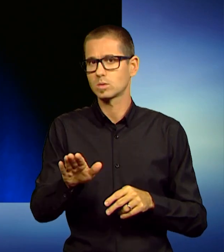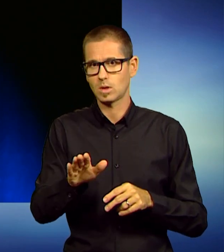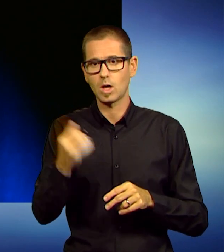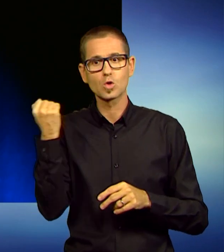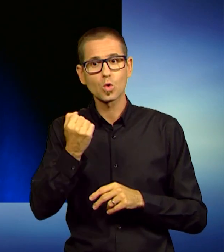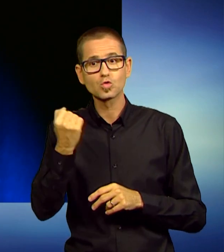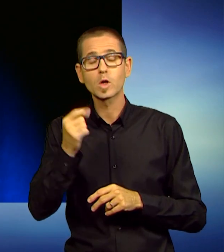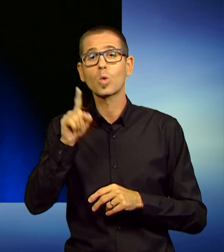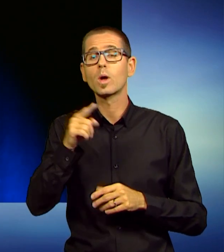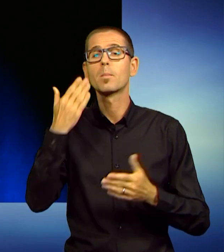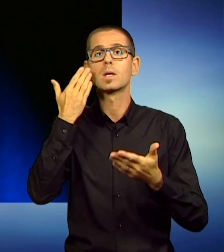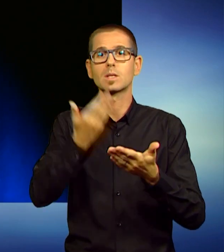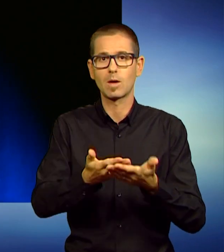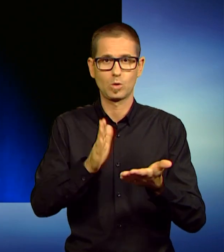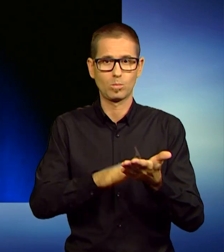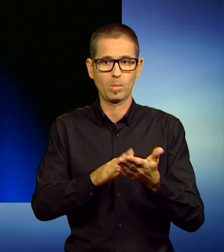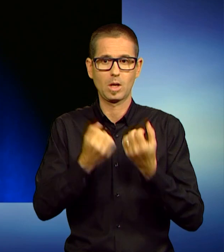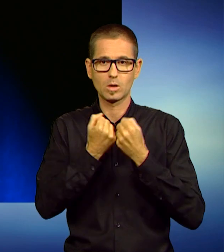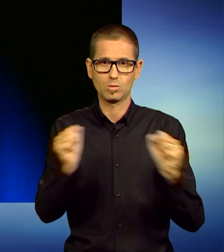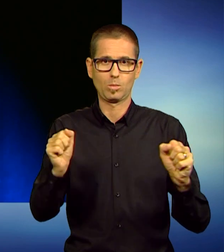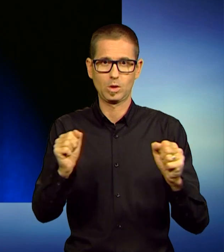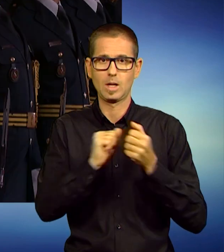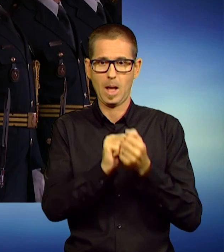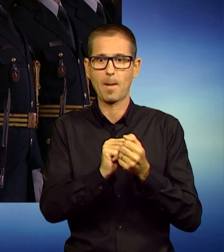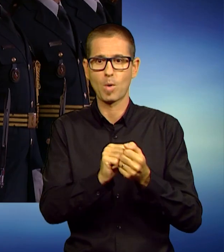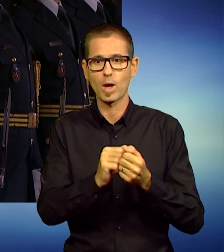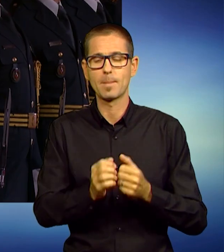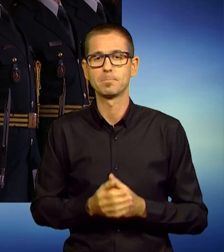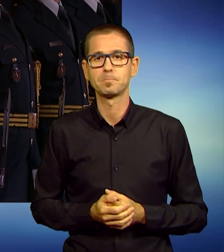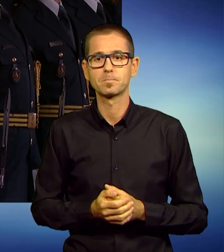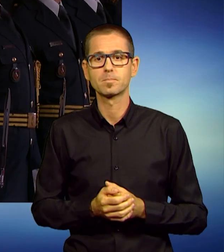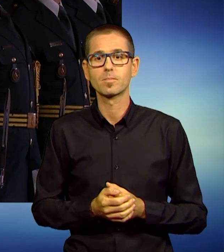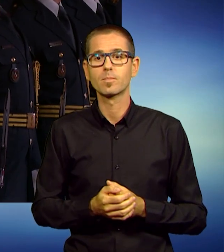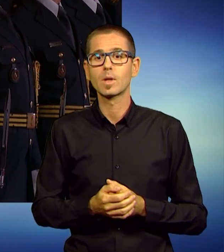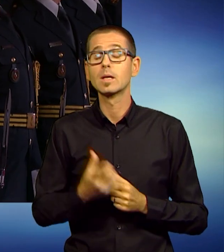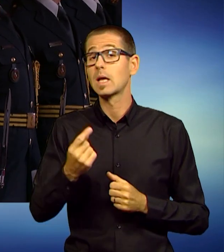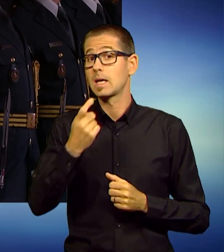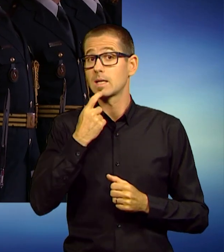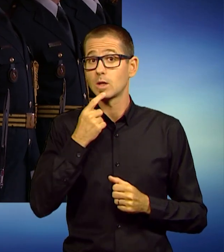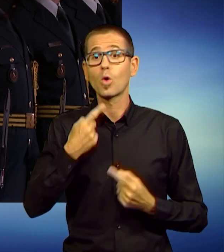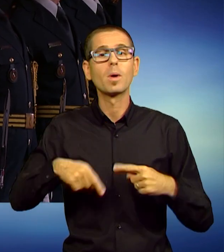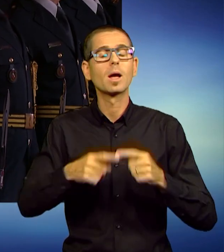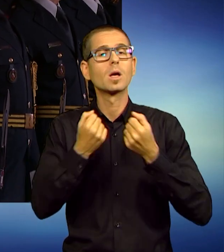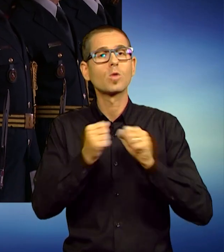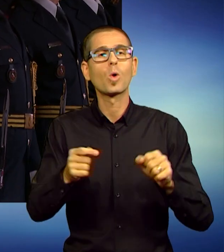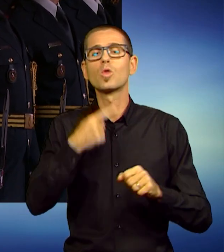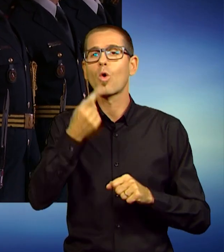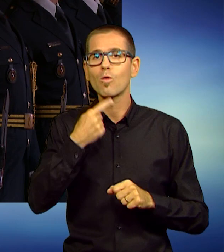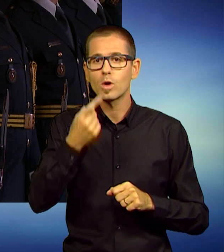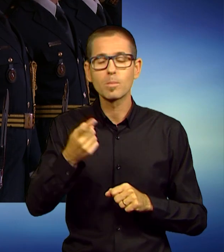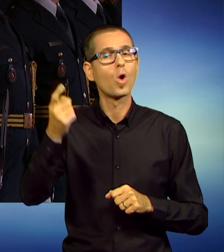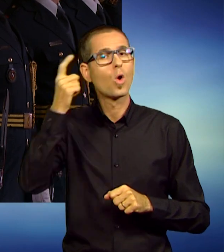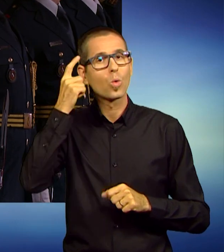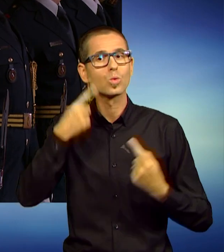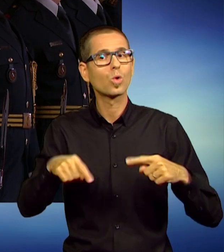in priznavanju pomena osvobodilnega boja. Z jezikom, ki ga svobodno govorimo, s kulturo, ki